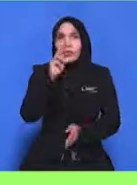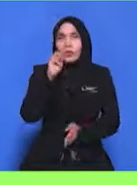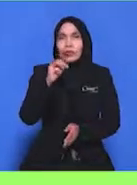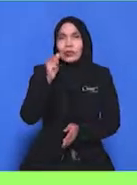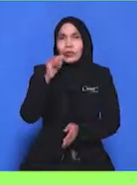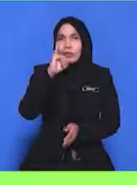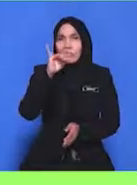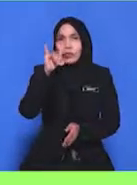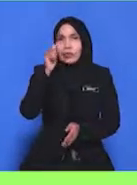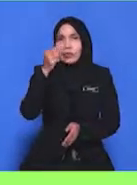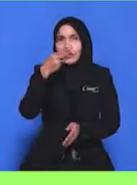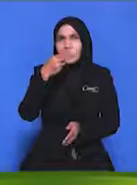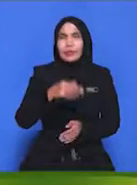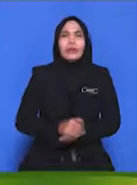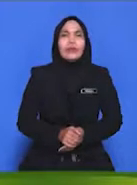telah bersedia?